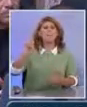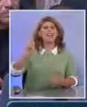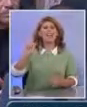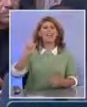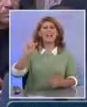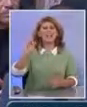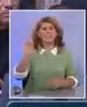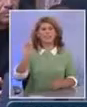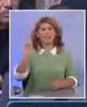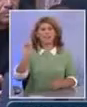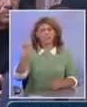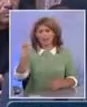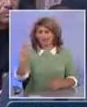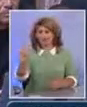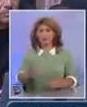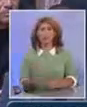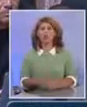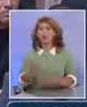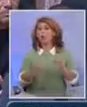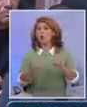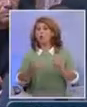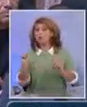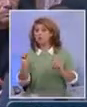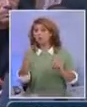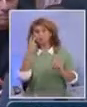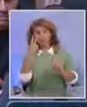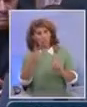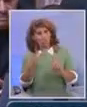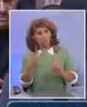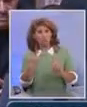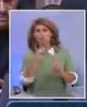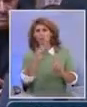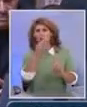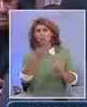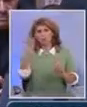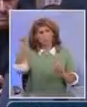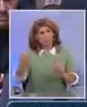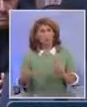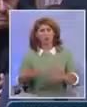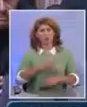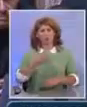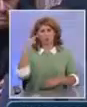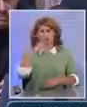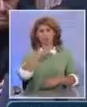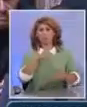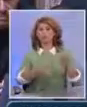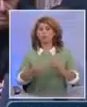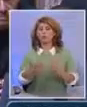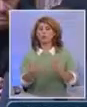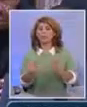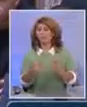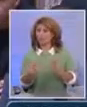αντίρρηση, ας δούμε, όπως είπε ο ίδιος ο κύριος Πρωθυπουργός, ποιος